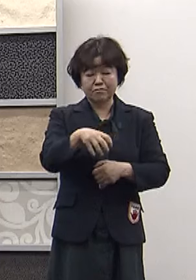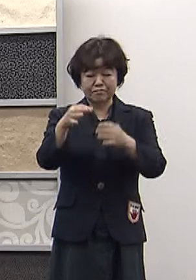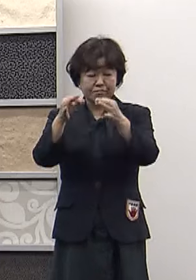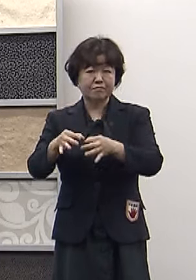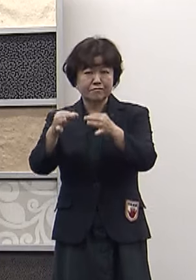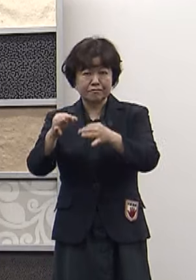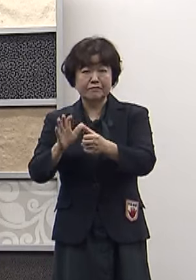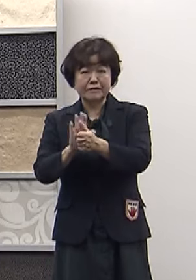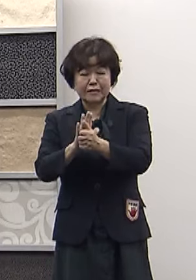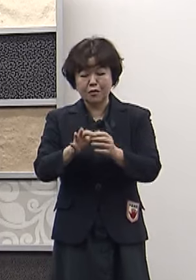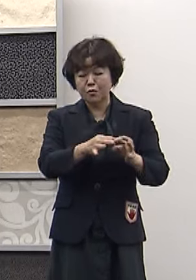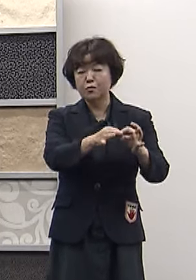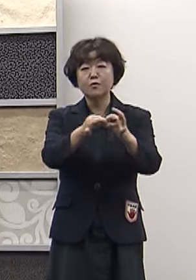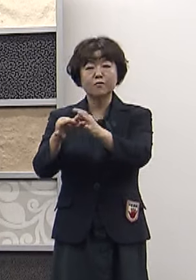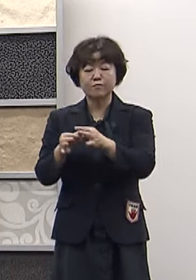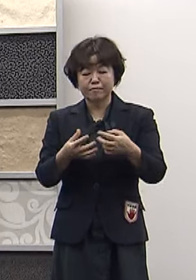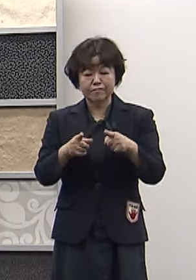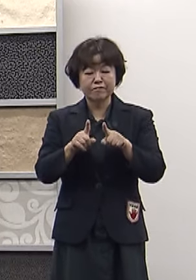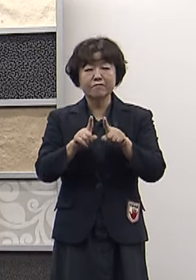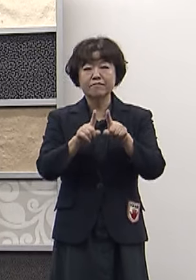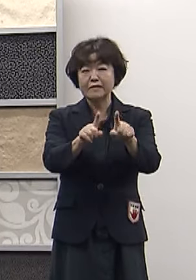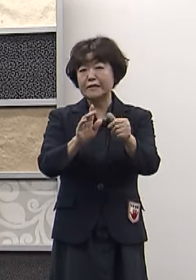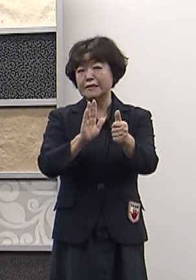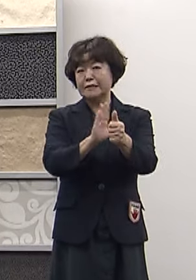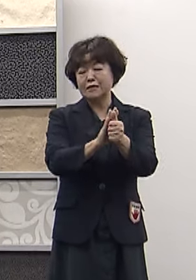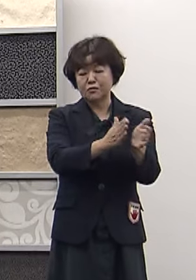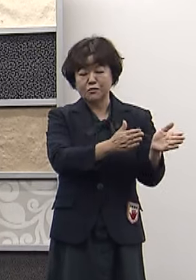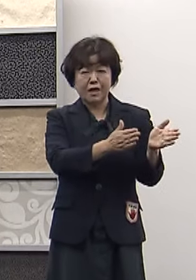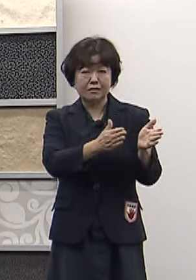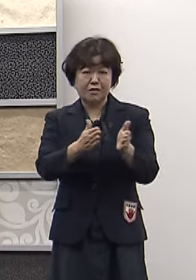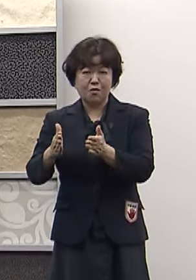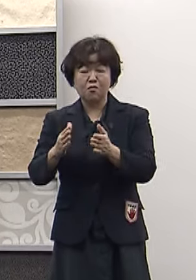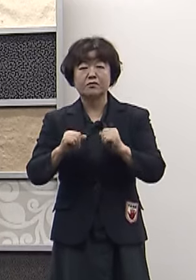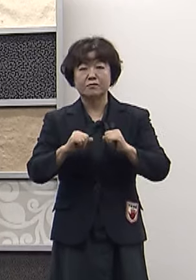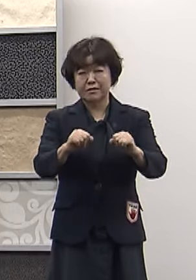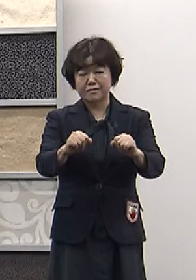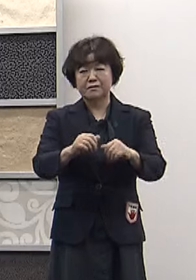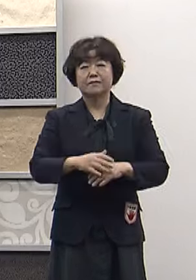をし、伴走支援をする体制を整備してまいります。